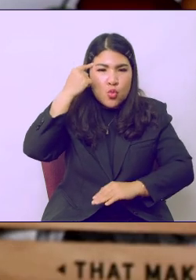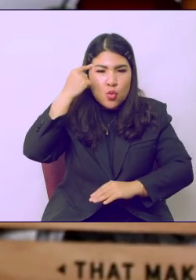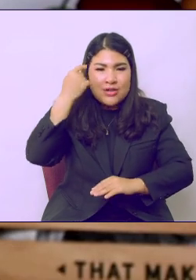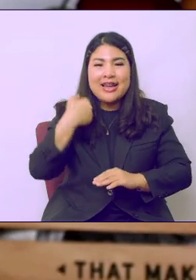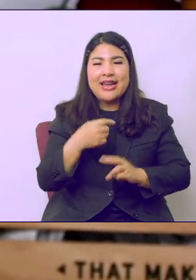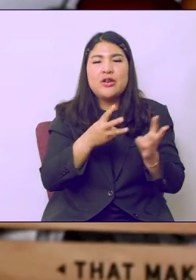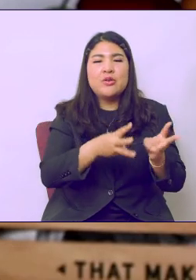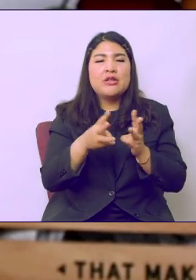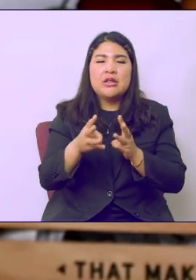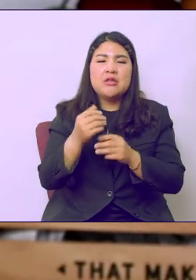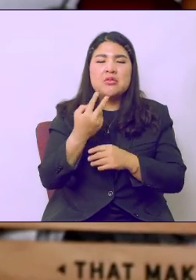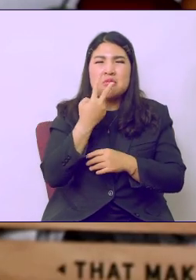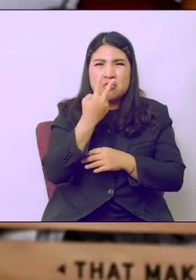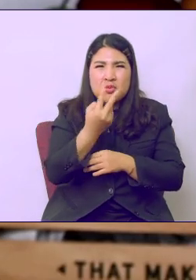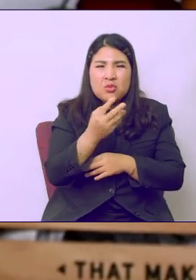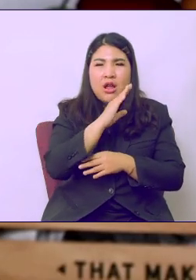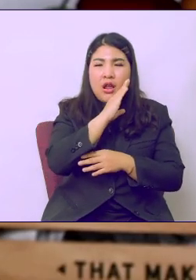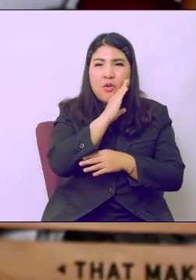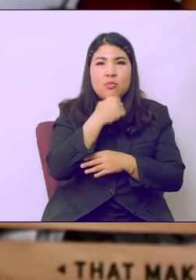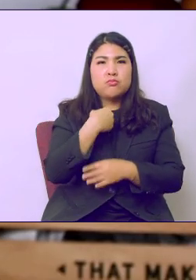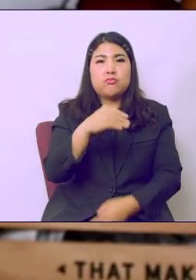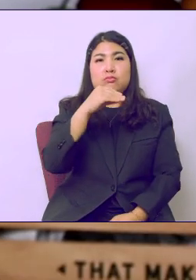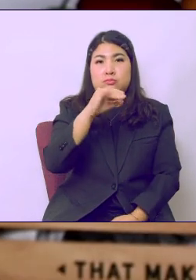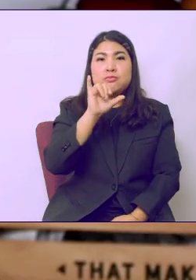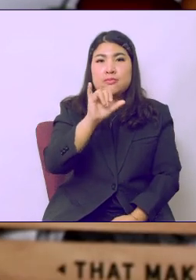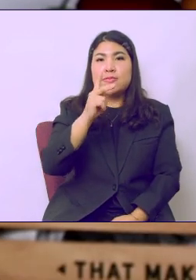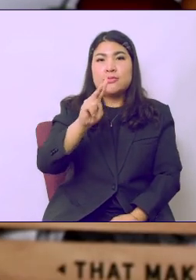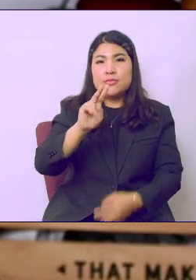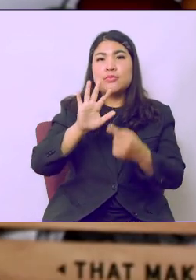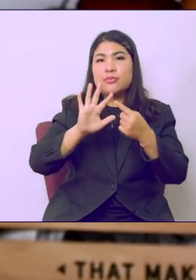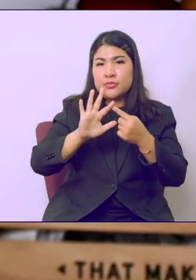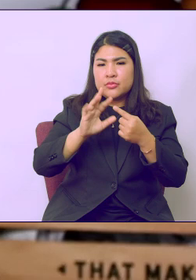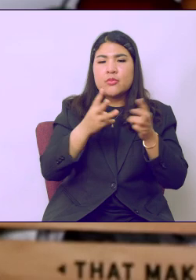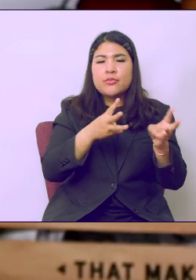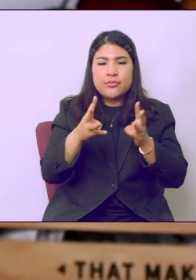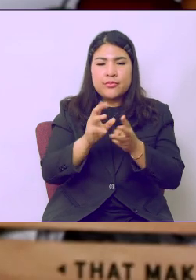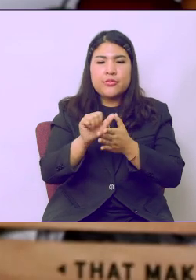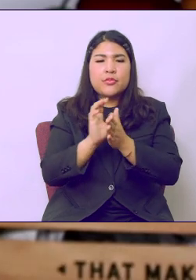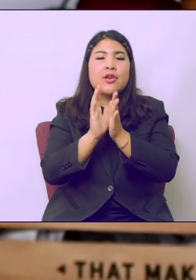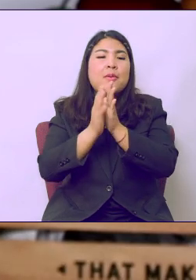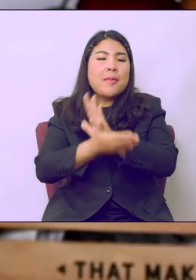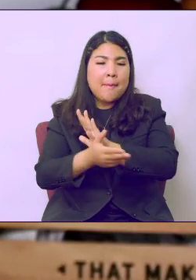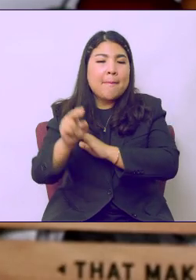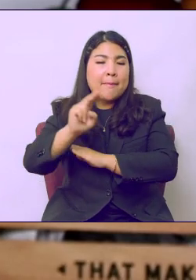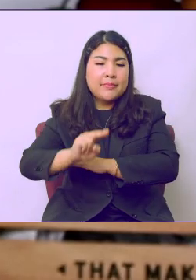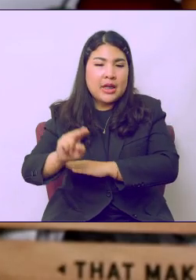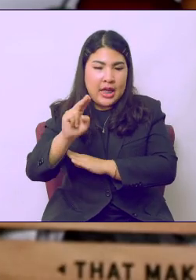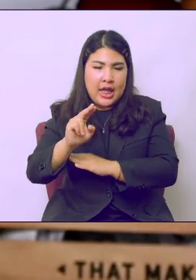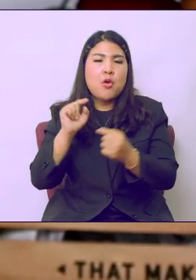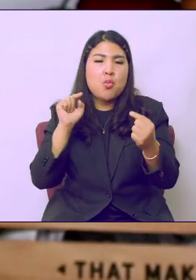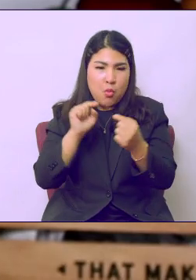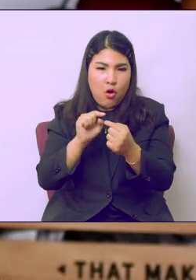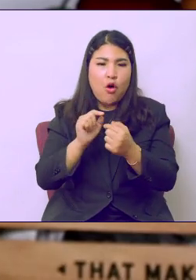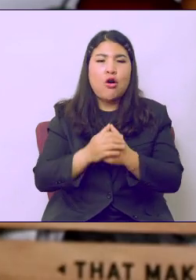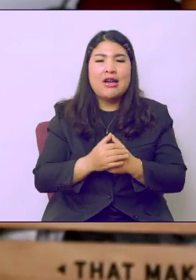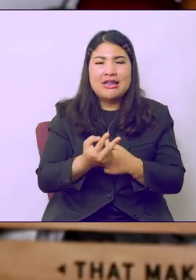ต้องเราต้องใช้การปรับหน้างานเพราะว่าโยคะไม่ได้ที่ผมบอกว่าผมเลือกหลักอ่าการประยุกต์ใช้ให้เหมาะกับกลุ่มการประยุกต์ใช้